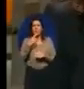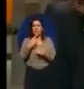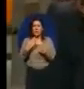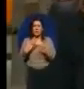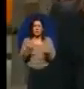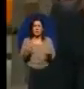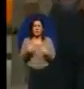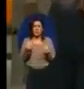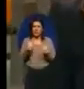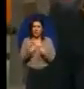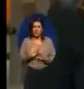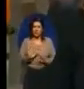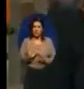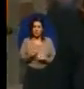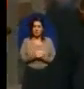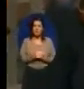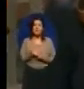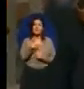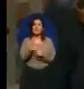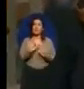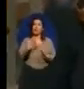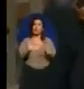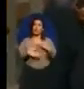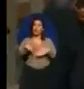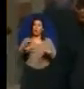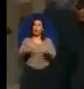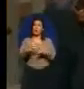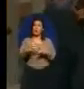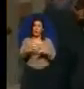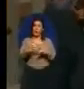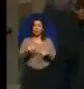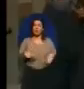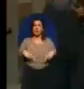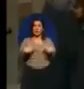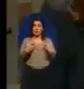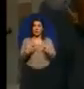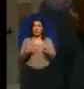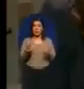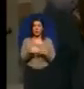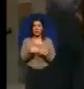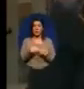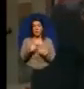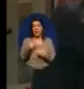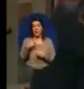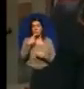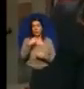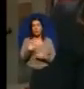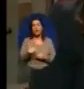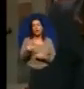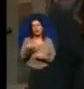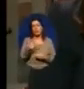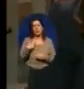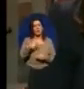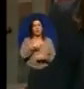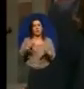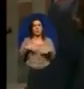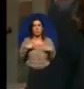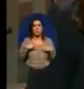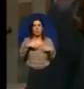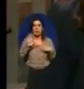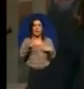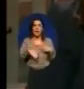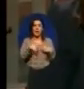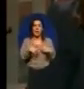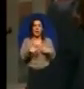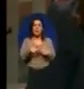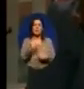הזה והמפוברק הזה, שנורא טוב למפלגות, נורא נוח להן לחיות במאה האפסיים האלה. ועוד דבר אני לא מוכנה לעשות, אני לא מוכנה